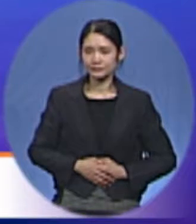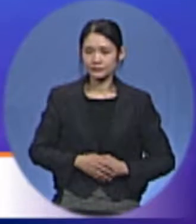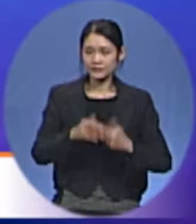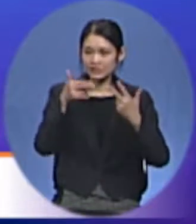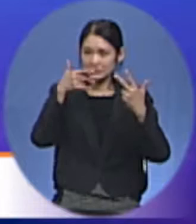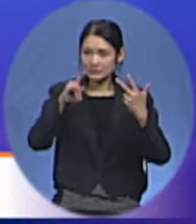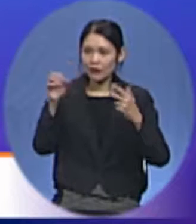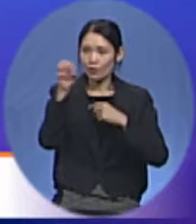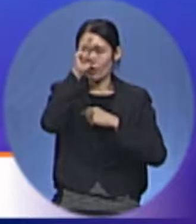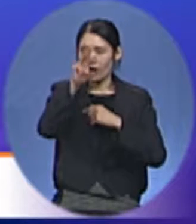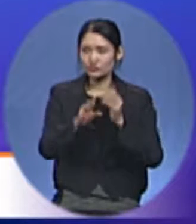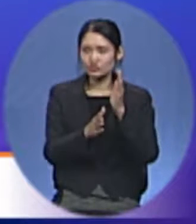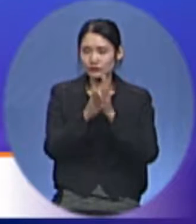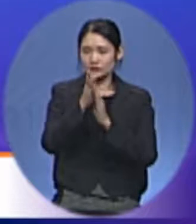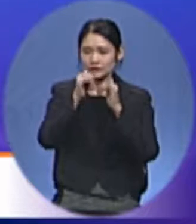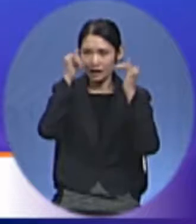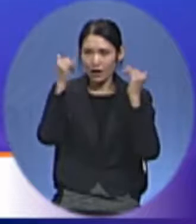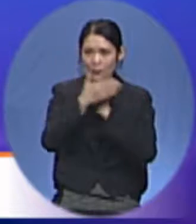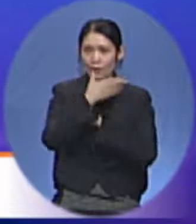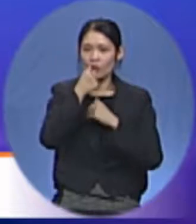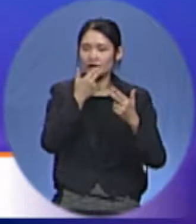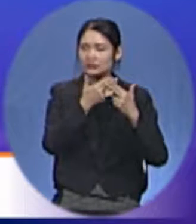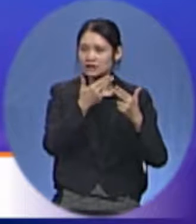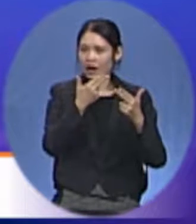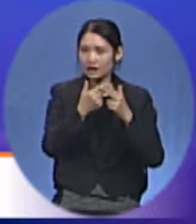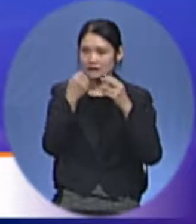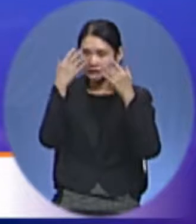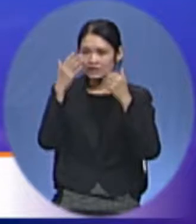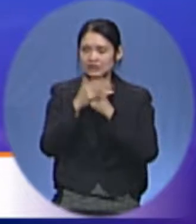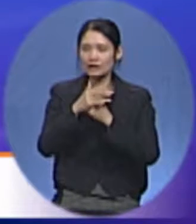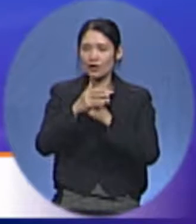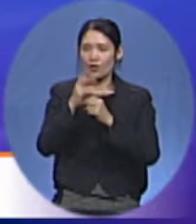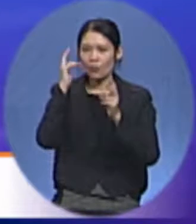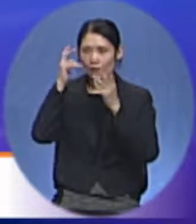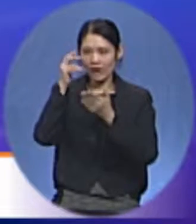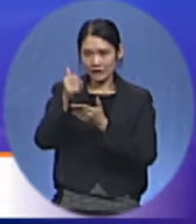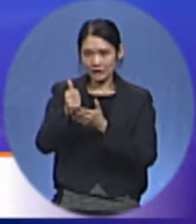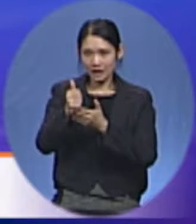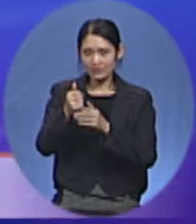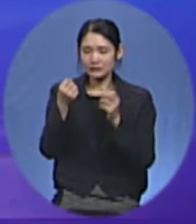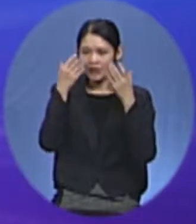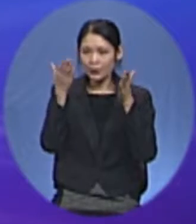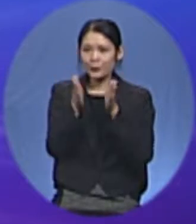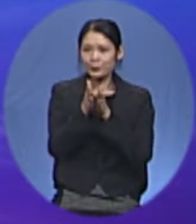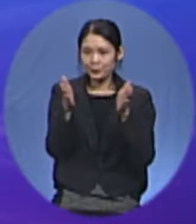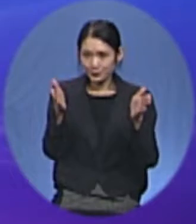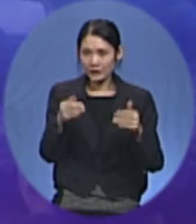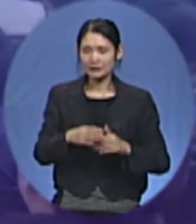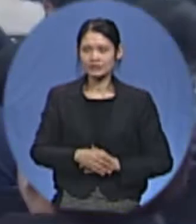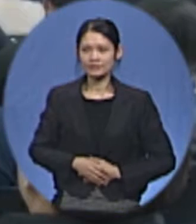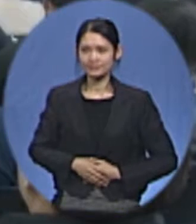제7대 광주시 사회복지협의회 김천수 신임 회장이 본격 업무에 들어갔습니다.